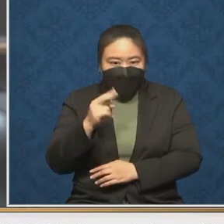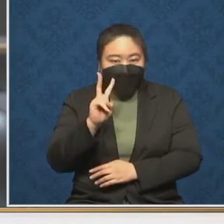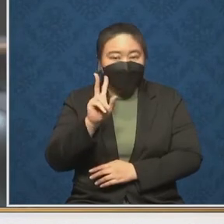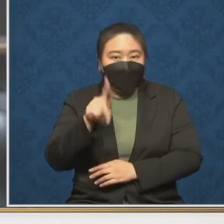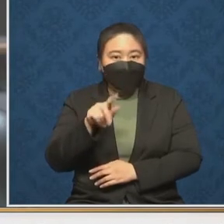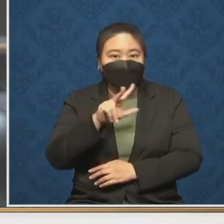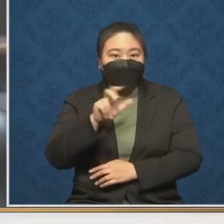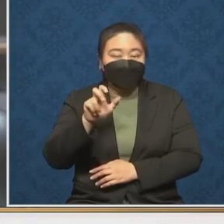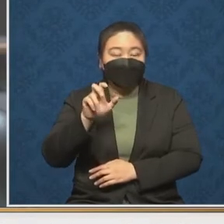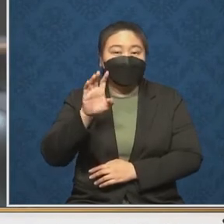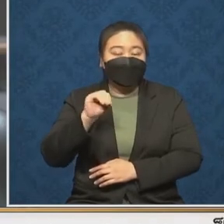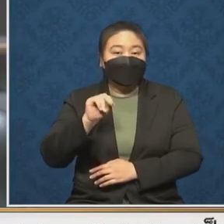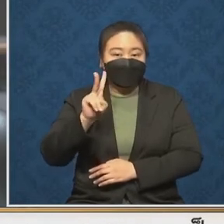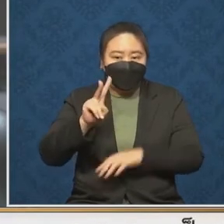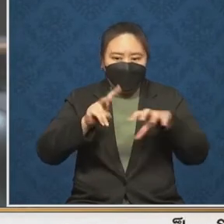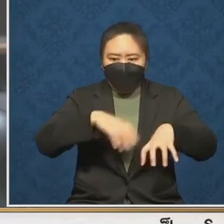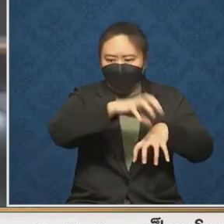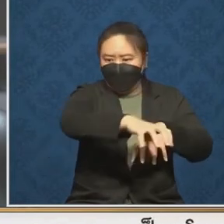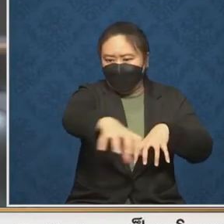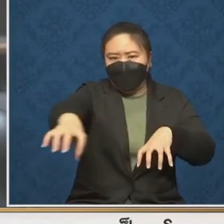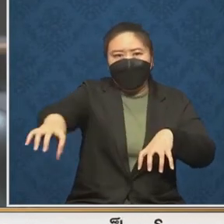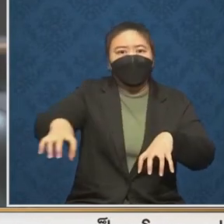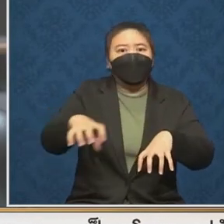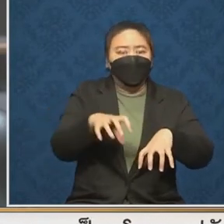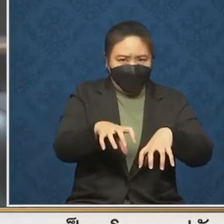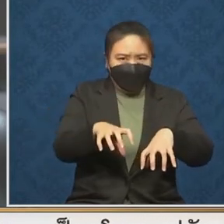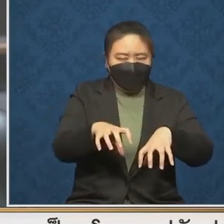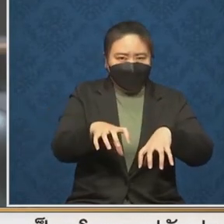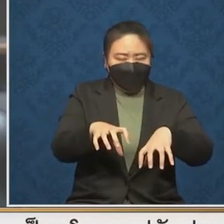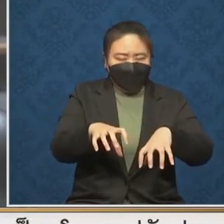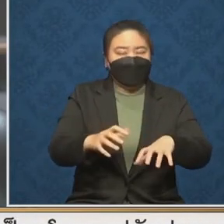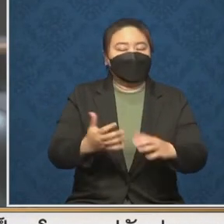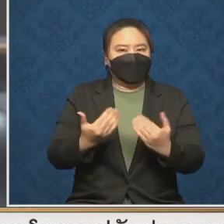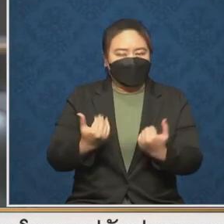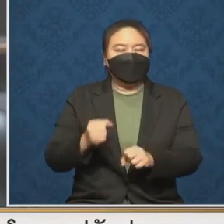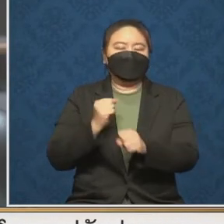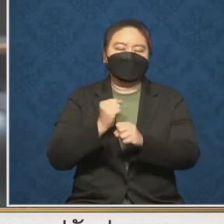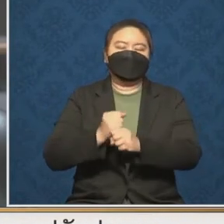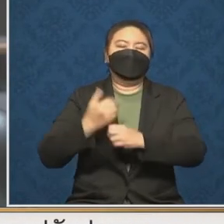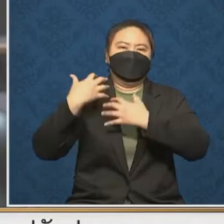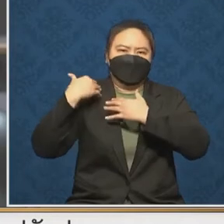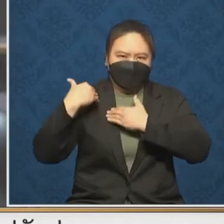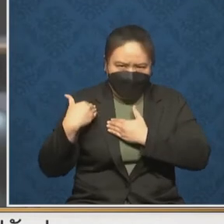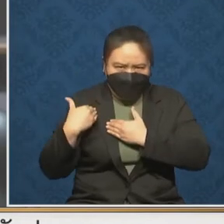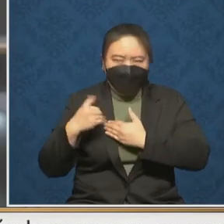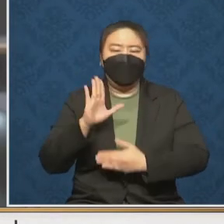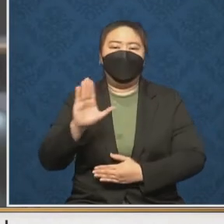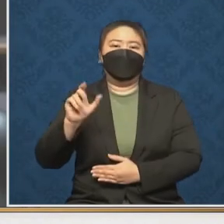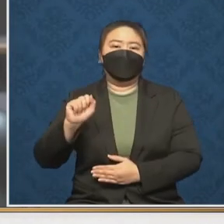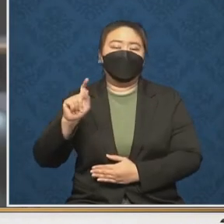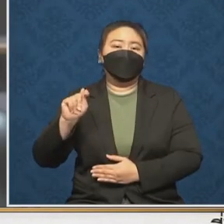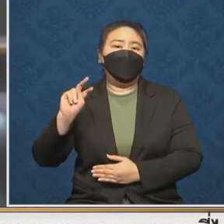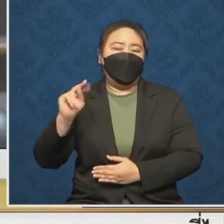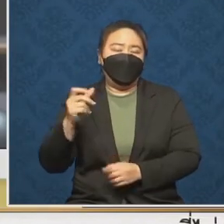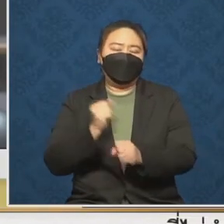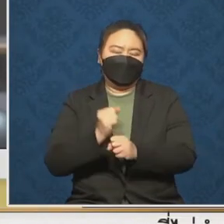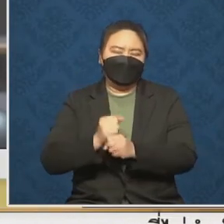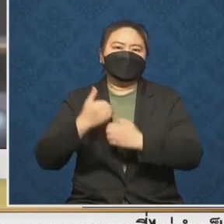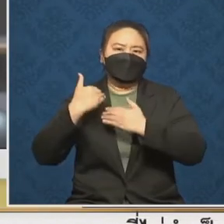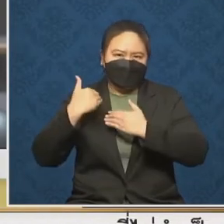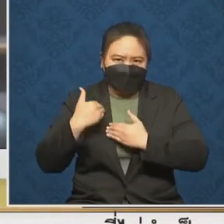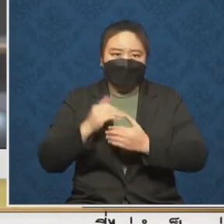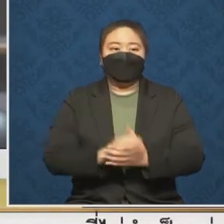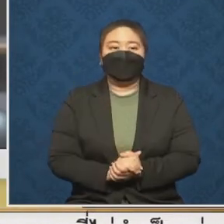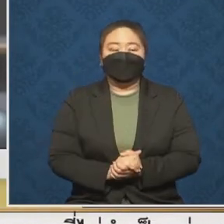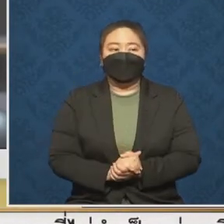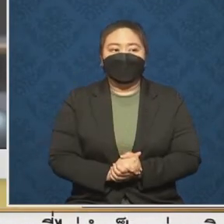72,342 หน่วยรับงบประมาณก็อันนี้ก็ถือว่าเป็นงานหนักของสตง.นะฮะประเด็นที่ผ